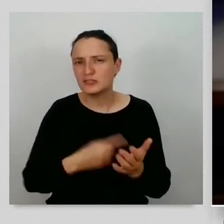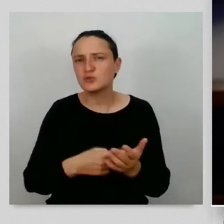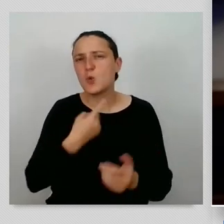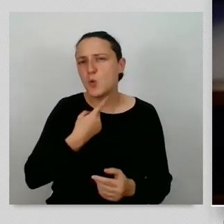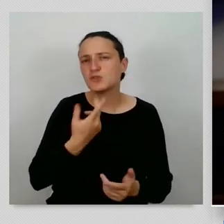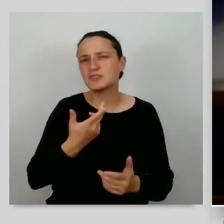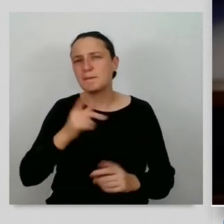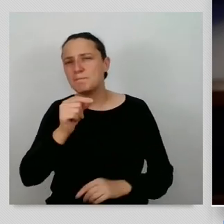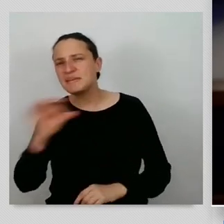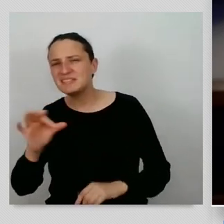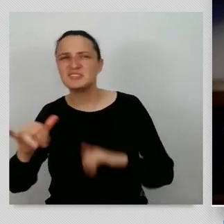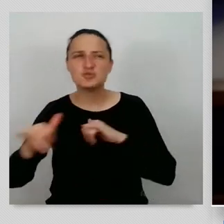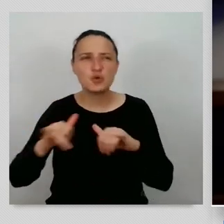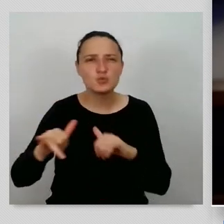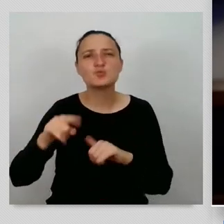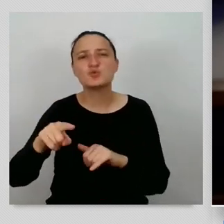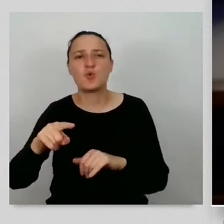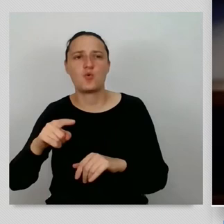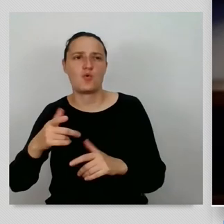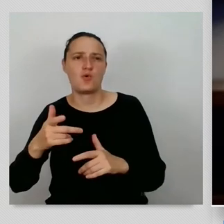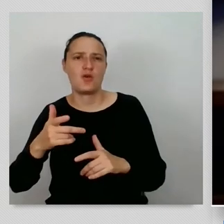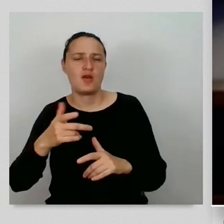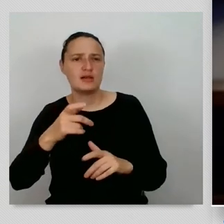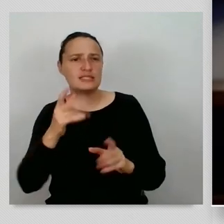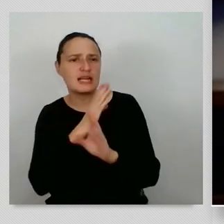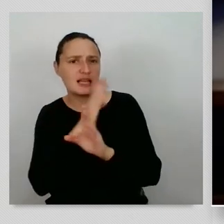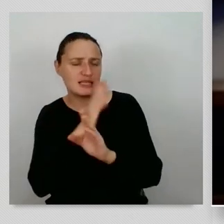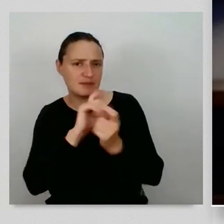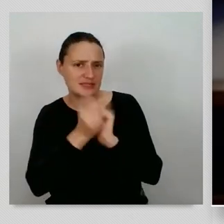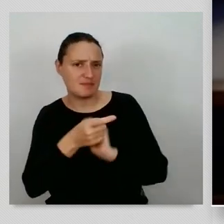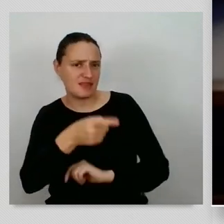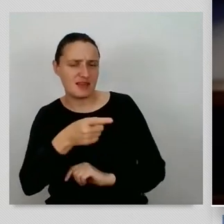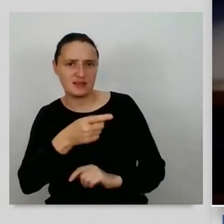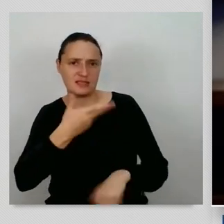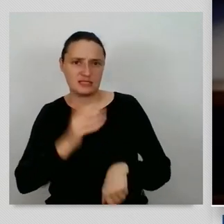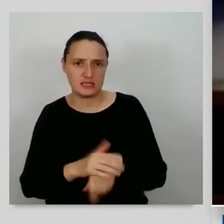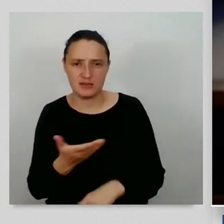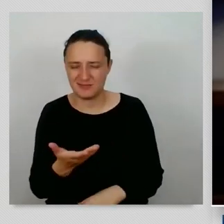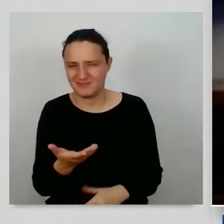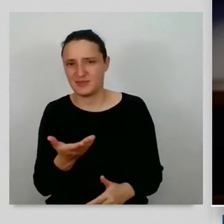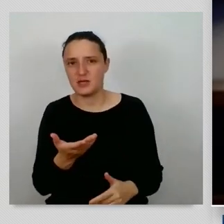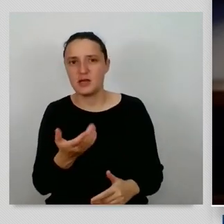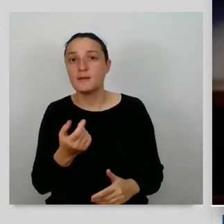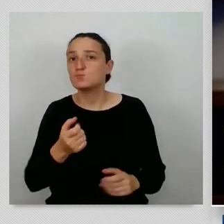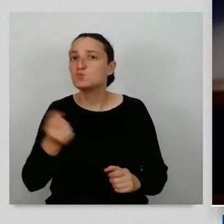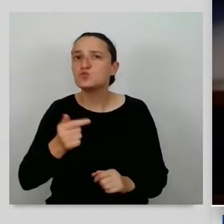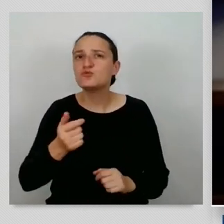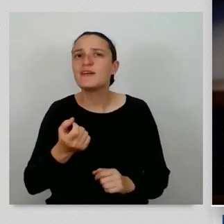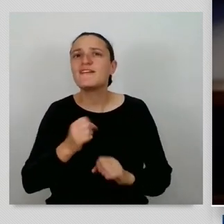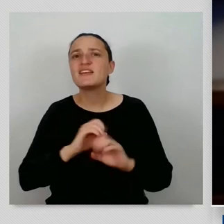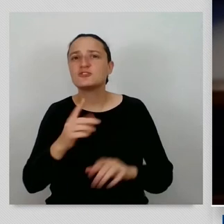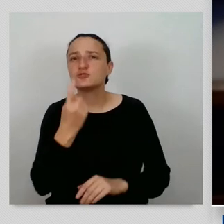partii rządzącej nawet negują wpływ człowieka na zmiany klimatyczne. I najpierw musimy zacząć od tego, że musimy sobie wyjaśnić jedną rzecz. Że